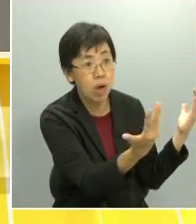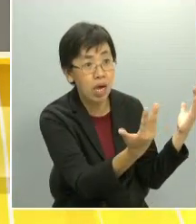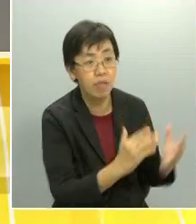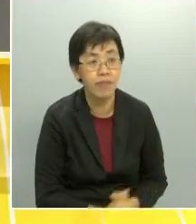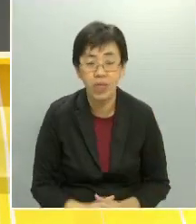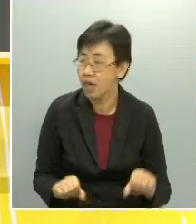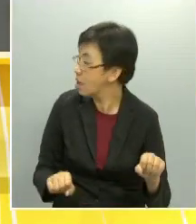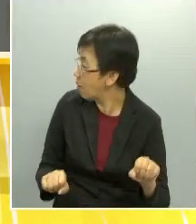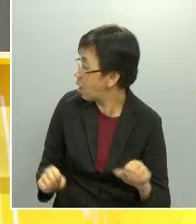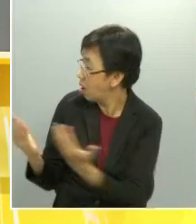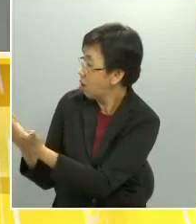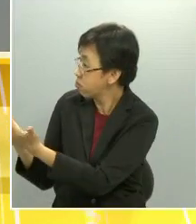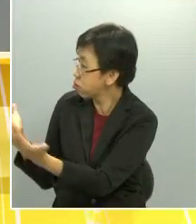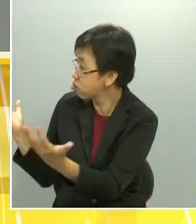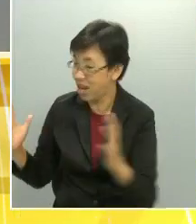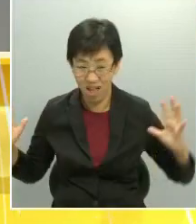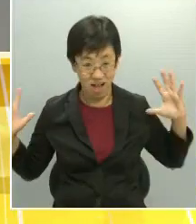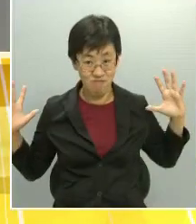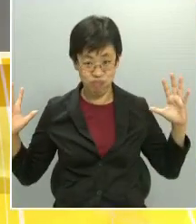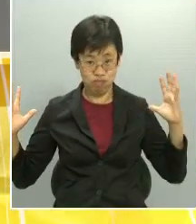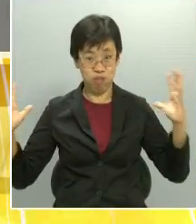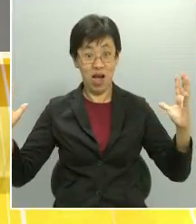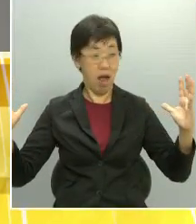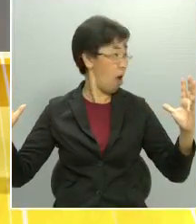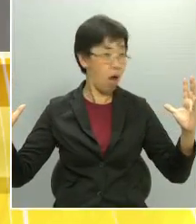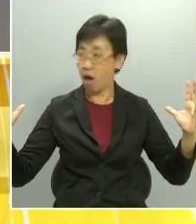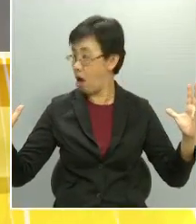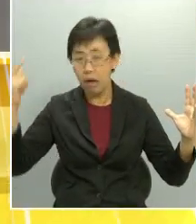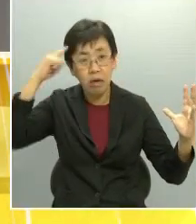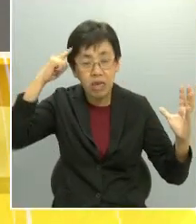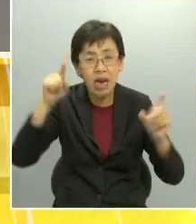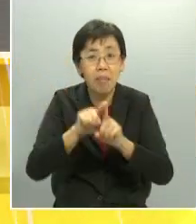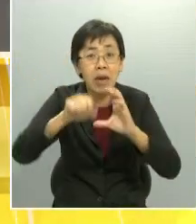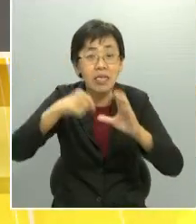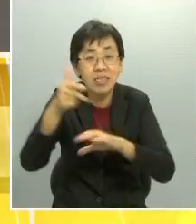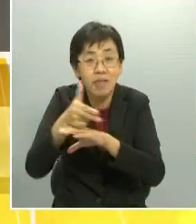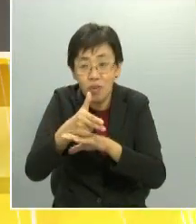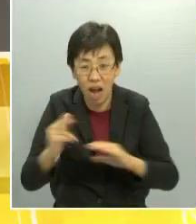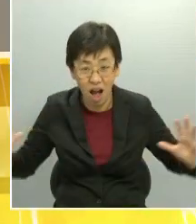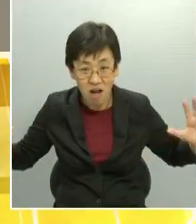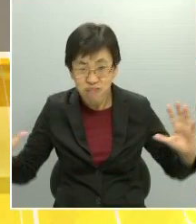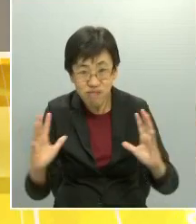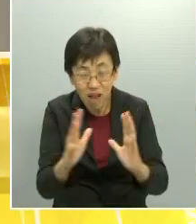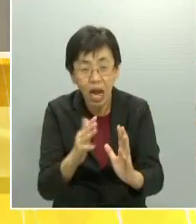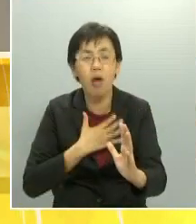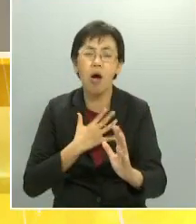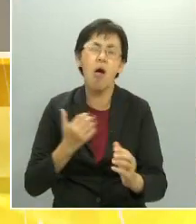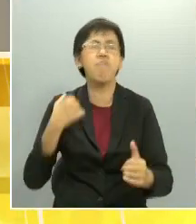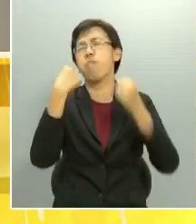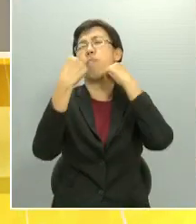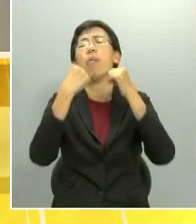ทางไปทางขวาเลี้ยงหน้าขนาดดูข้างหนึ่งนึกว่าถ่ายหนังท่าสุดท้ายพี่ก็มาเติมแต่ละตัวเองโดนเก็บหนัก